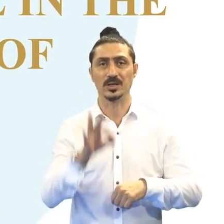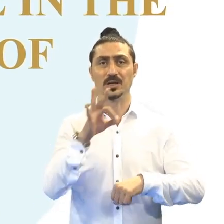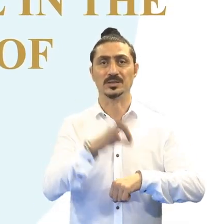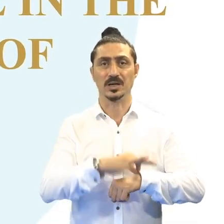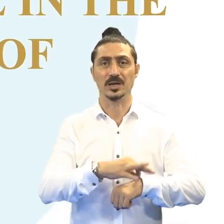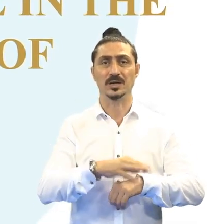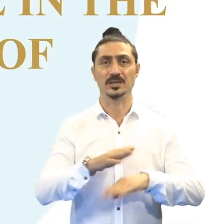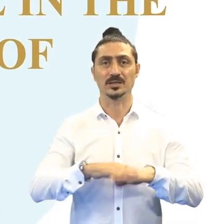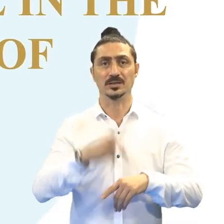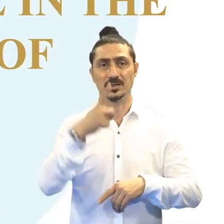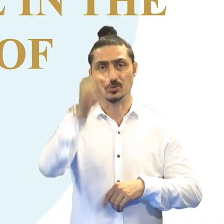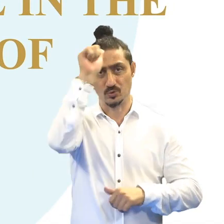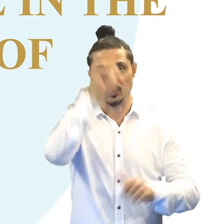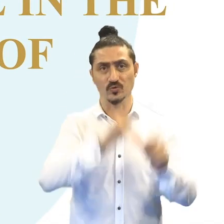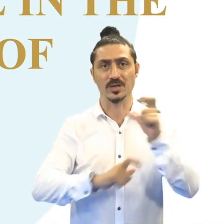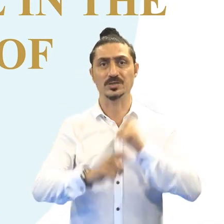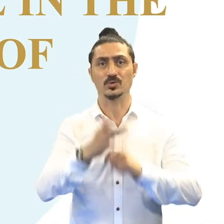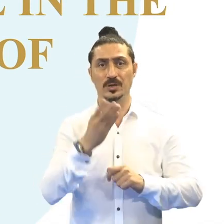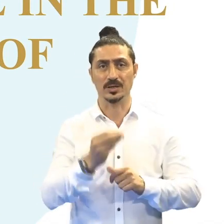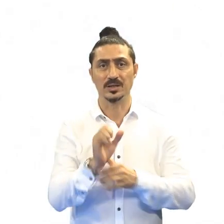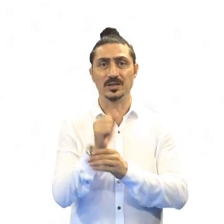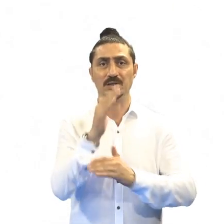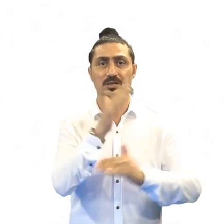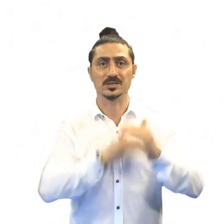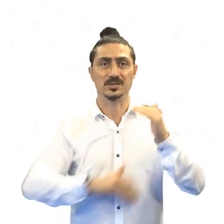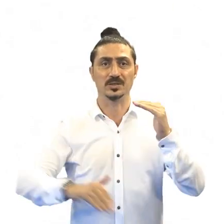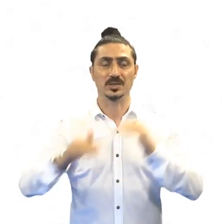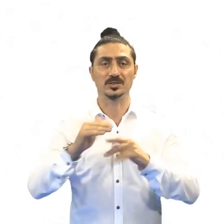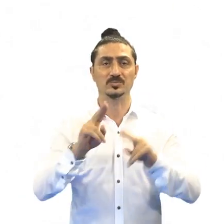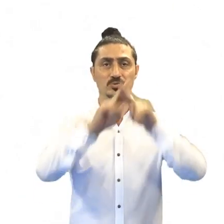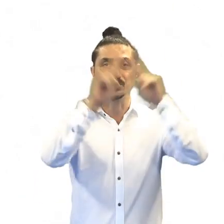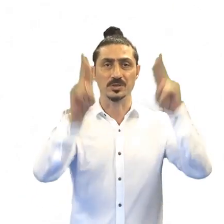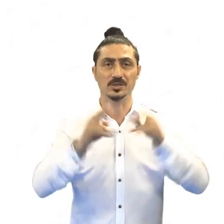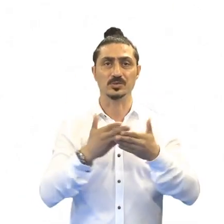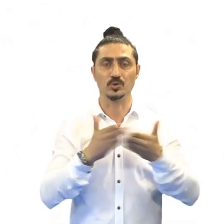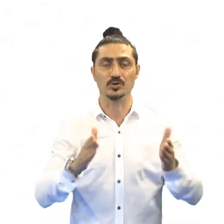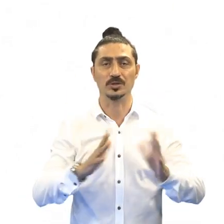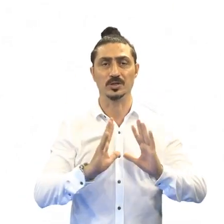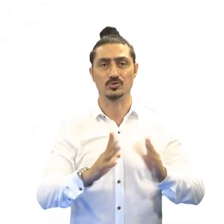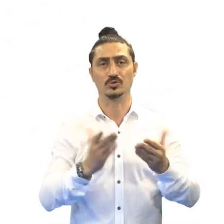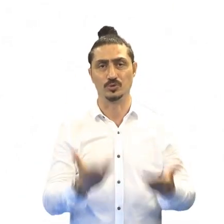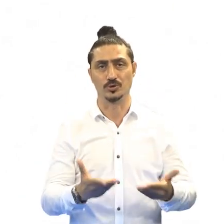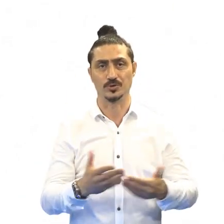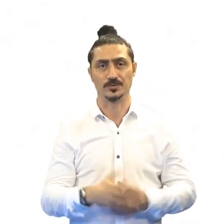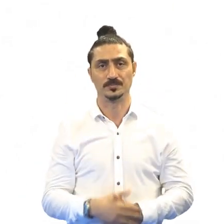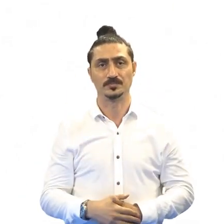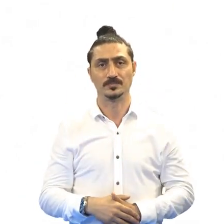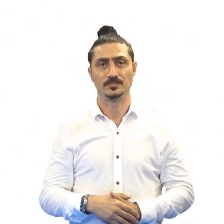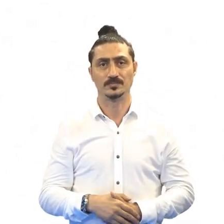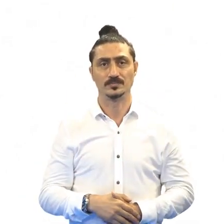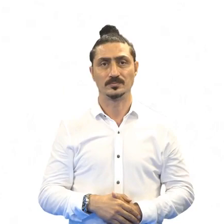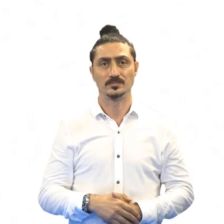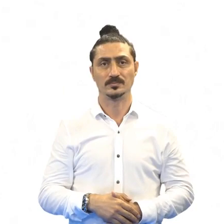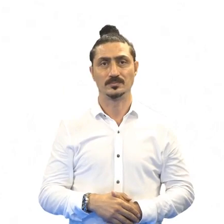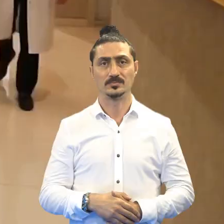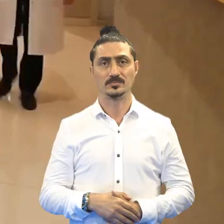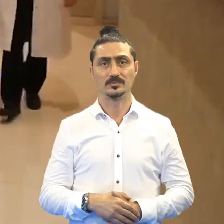mükemmeliyet merkezi olarak tayin ettiği tek Türk üniversitesi olarak kalite standartlarımızı uluslararası boyutta da sürdürüyoruz.